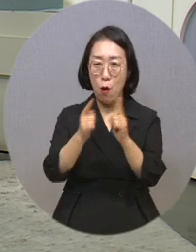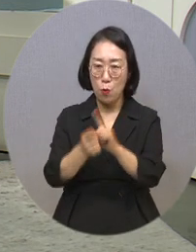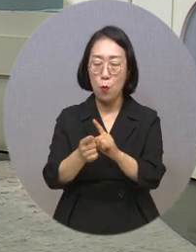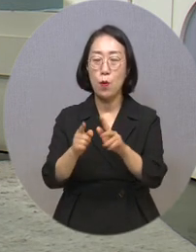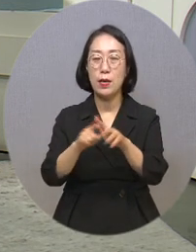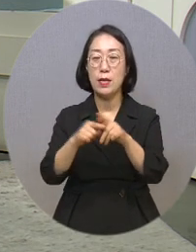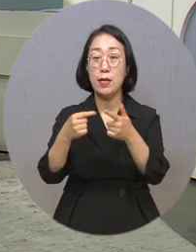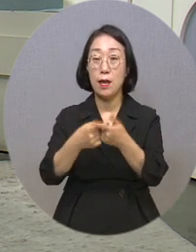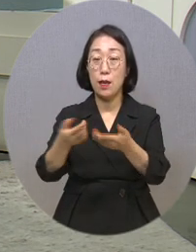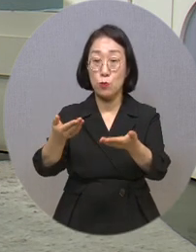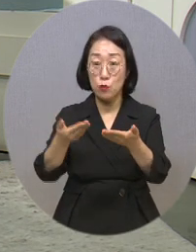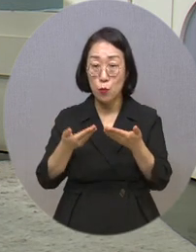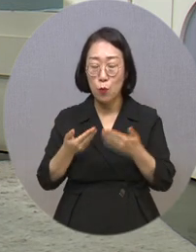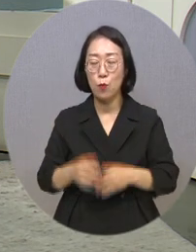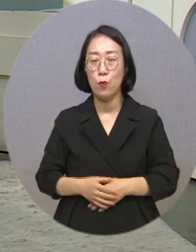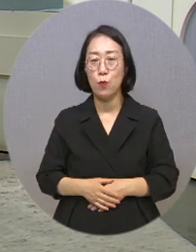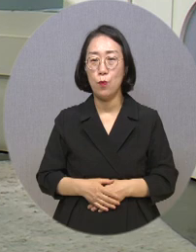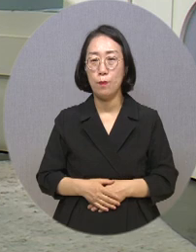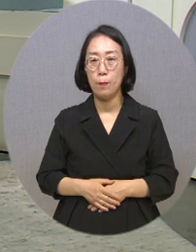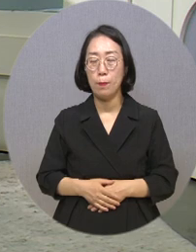제가 저희 그